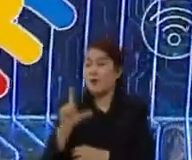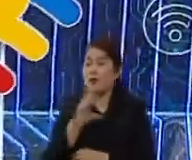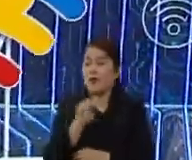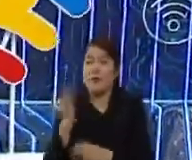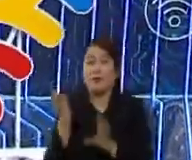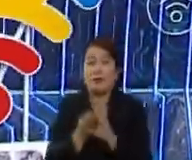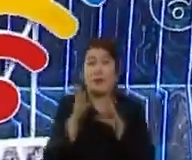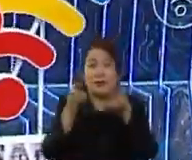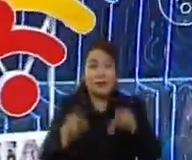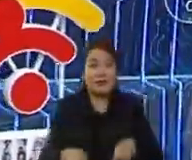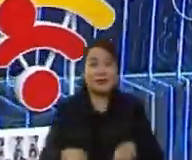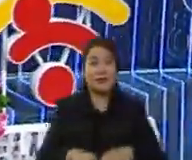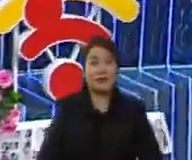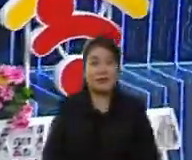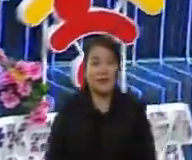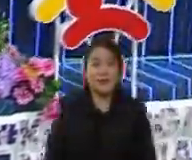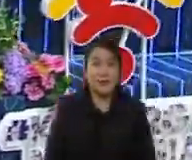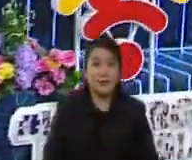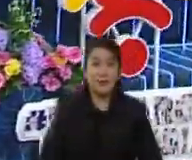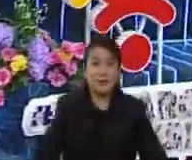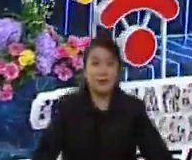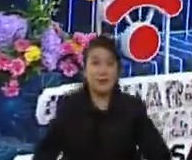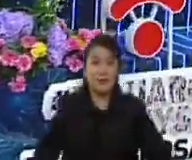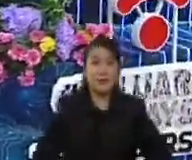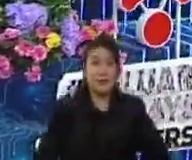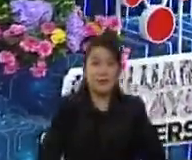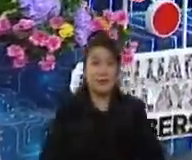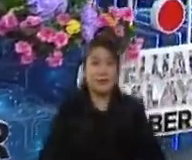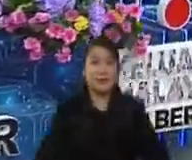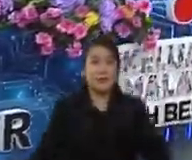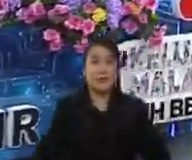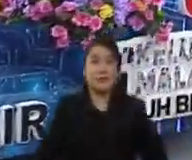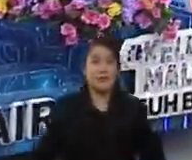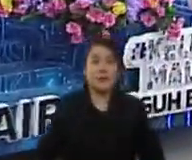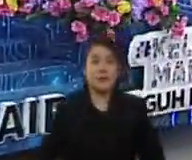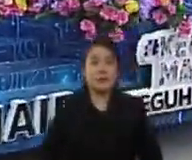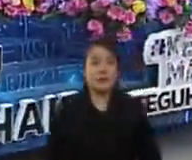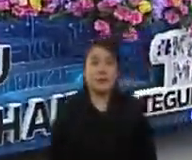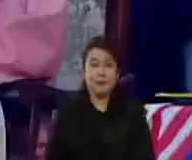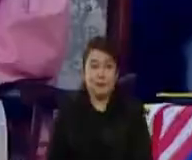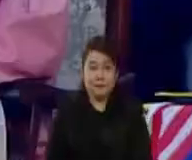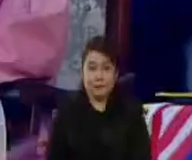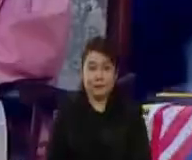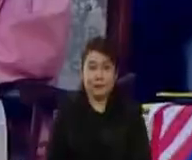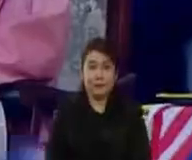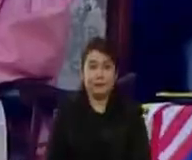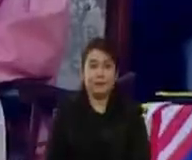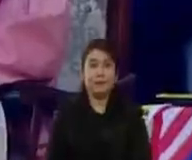Rakyat.